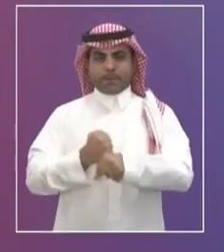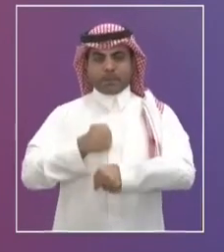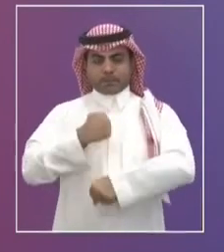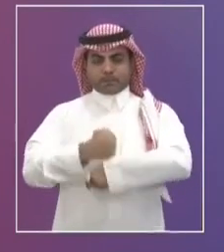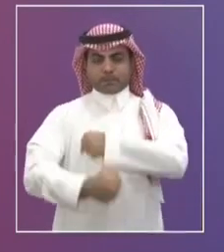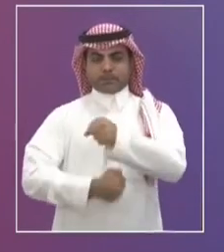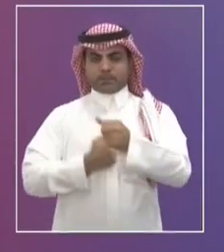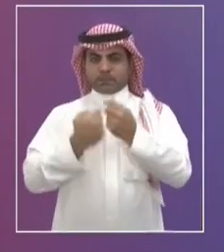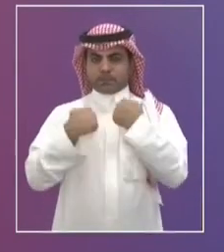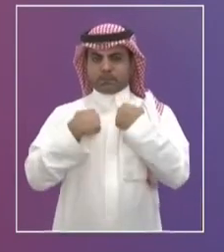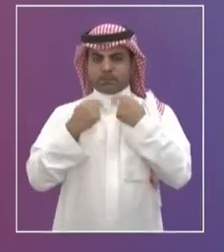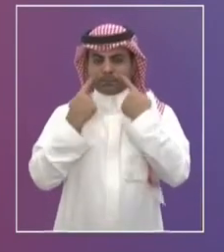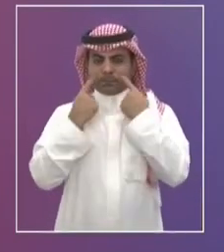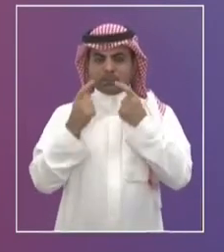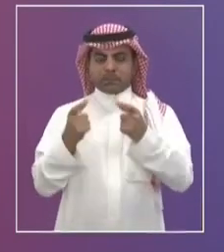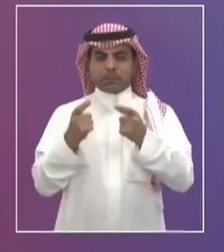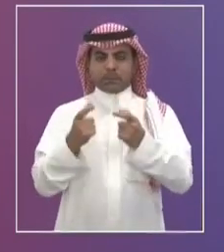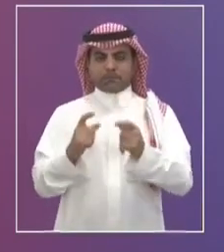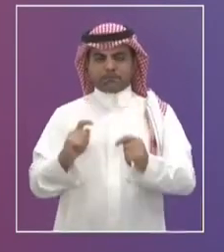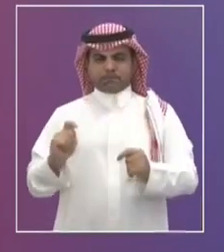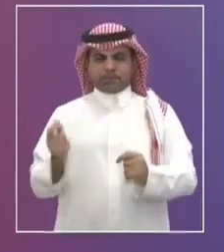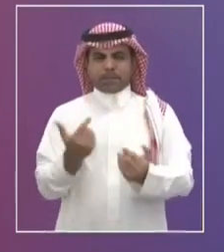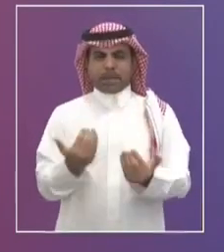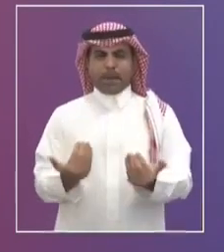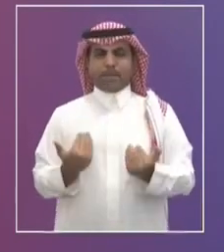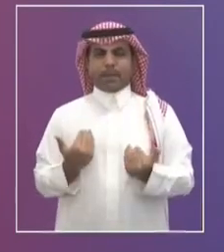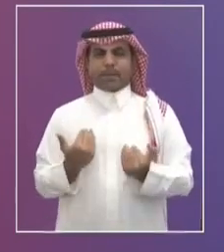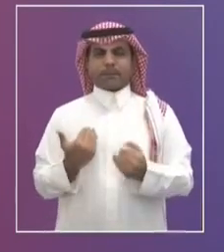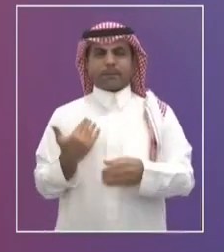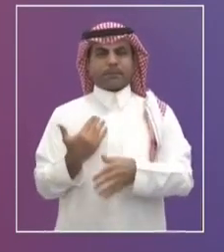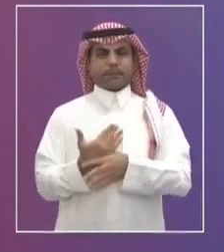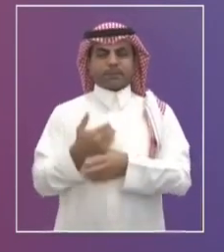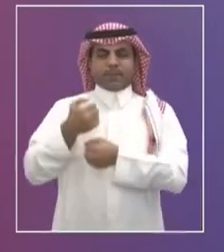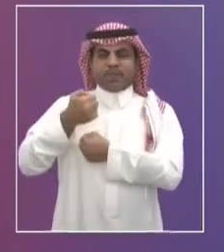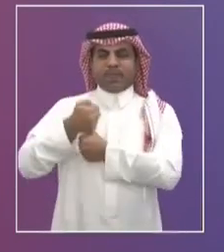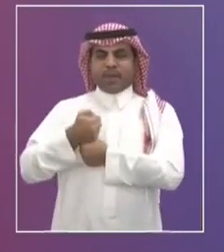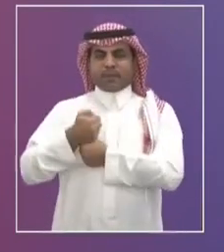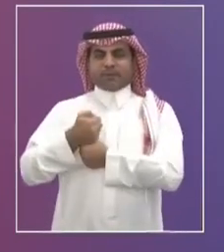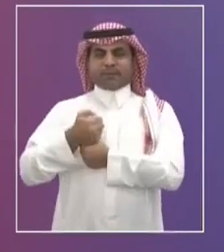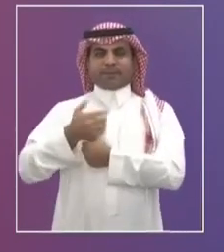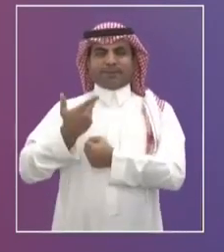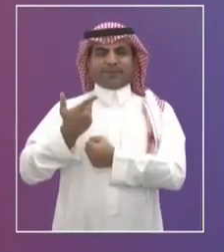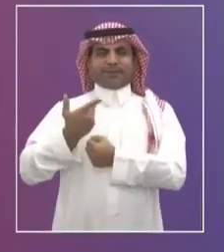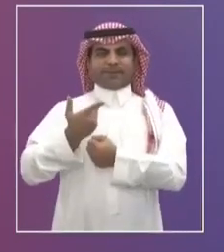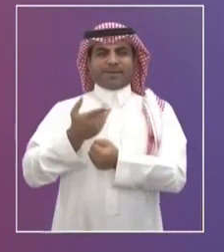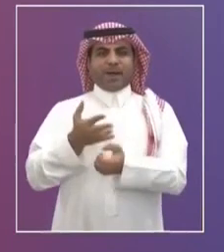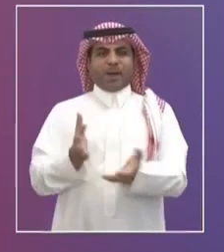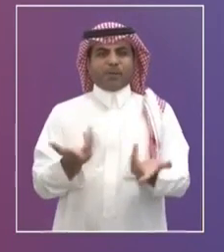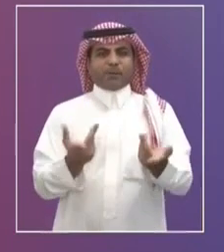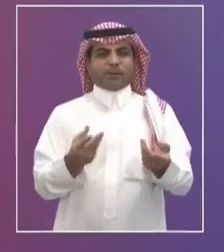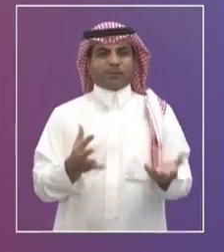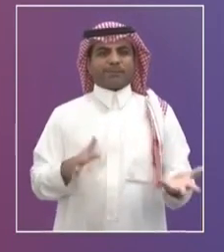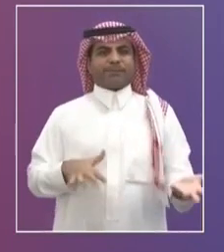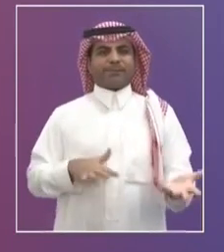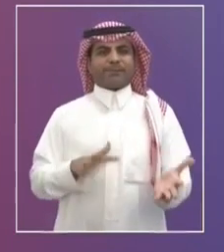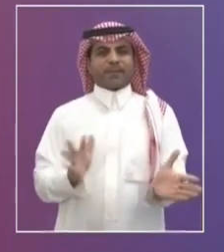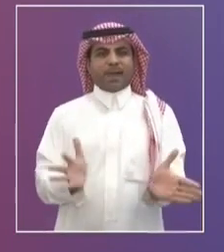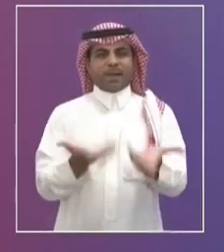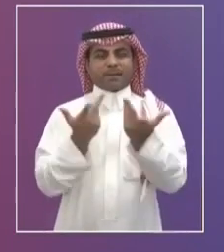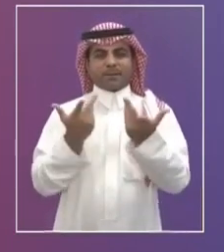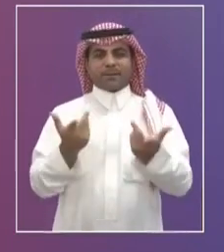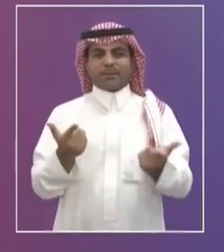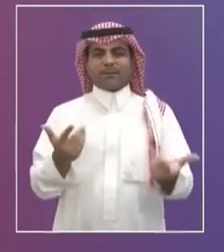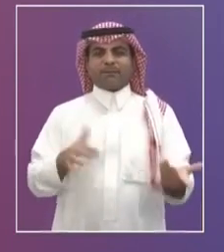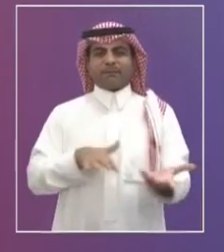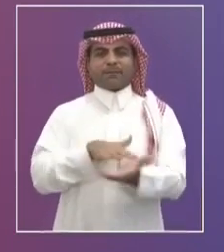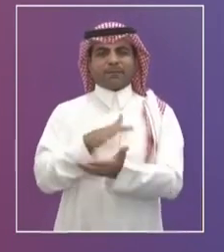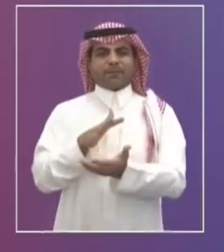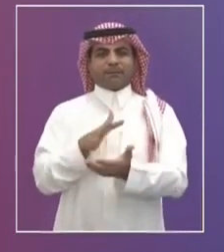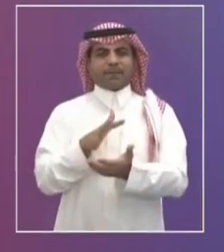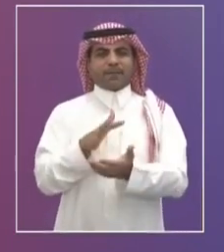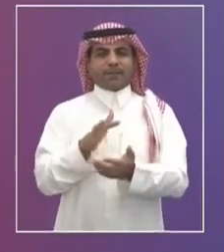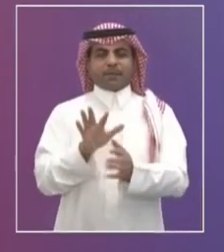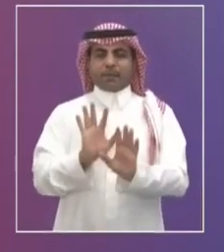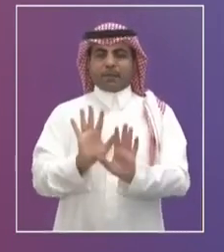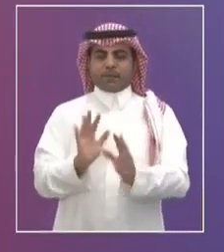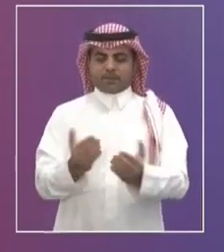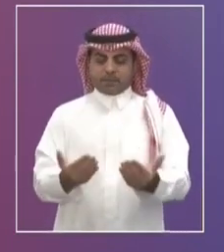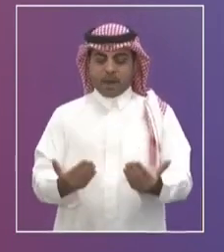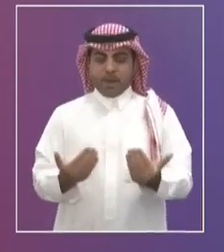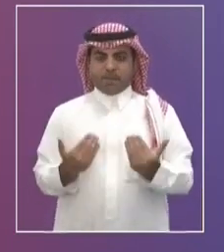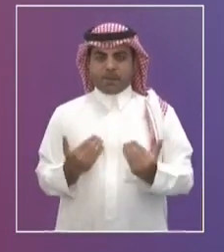الوضع بشكل استباقي، لا ننتظر يعني ردات فعل أو عمل إجراءات تكون هي عبارة عن ردات